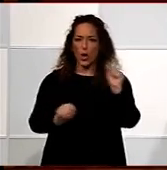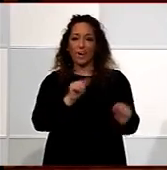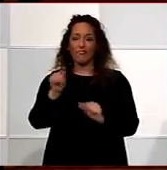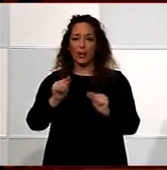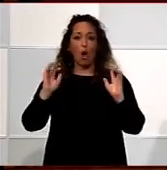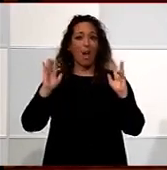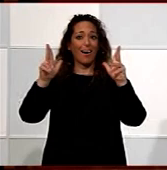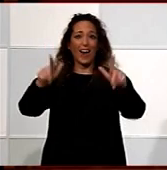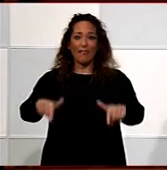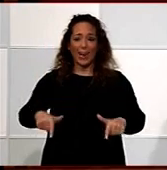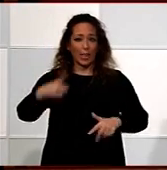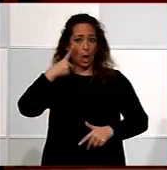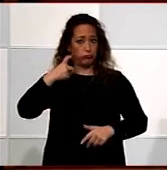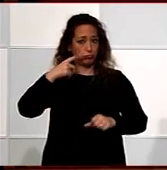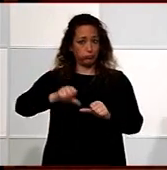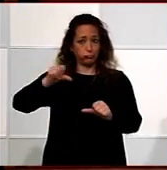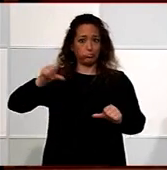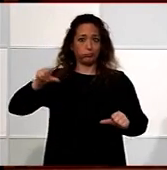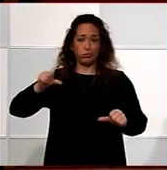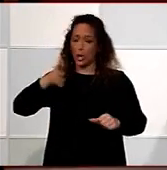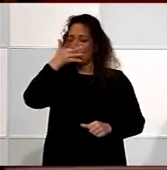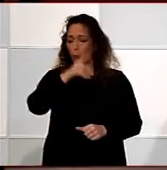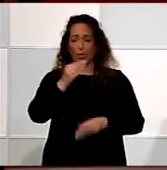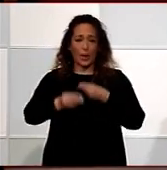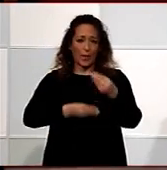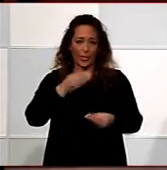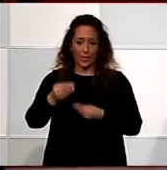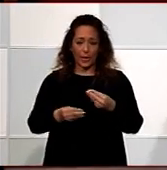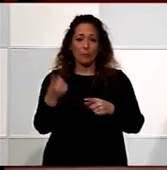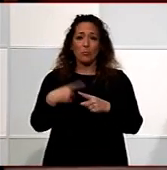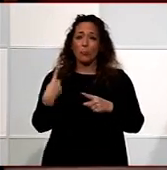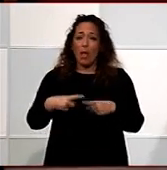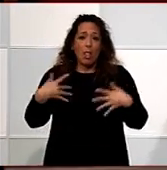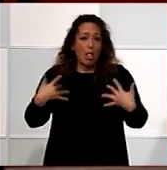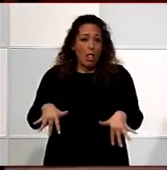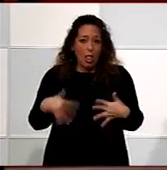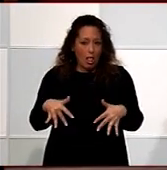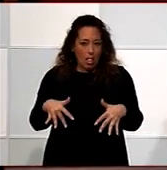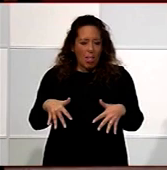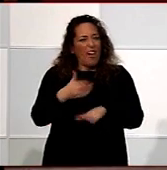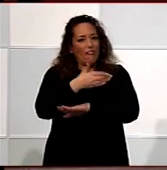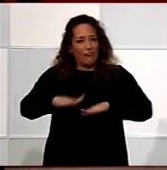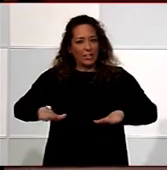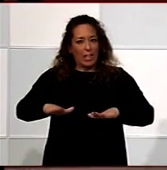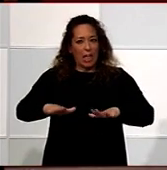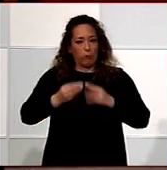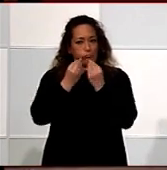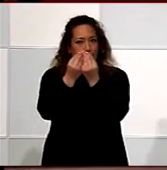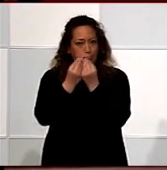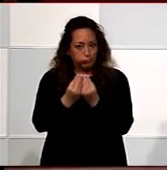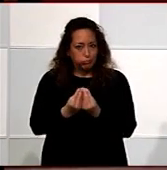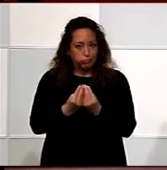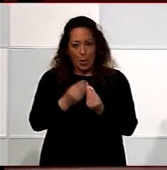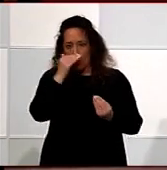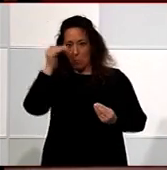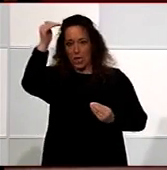cavalcada recorrent els carrers de la ciutat, ja que és del tot necessari evitar les aglomeracions de grans i